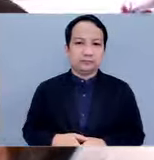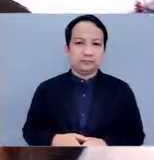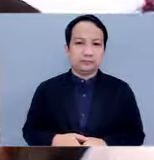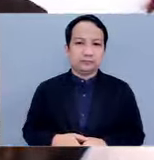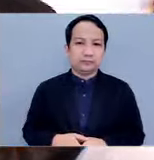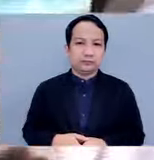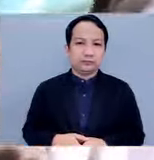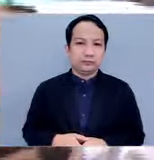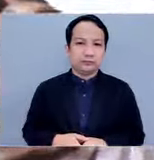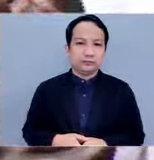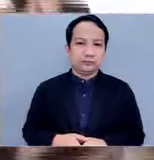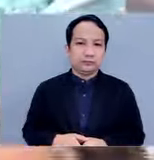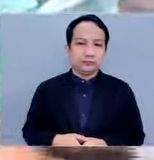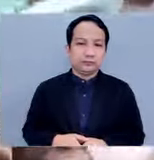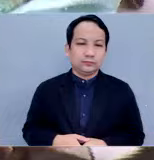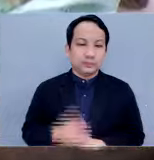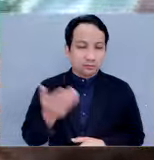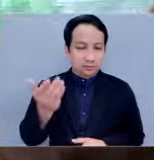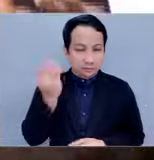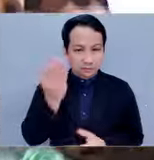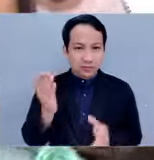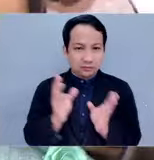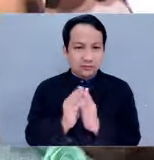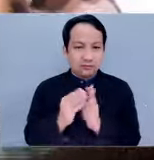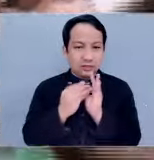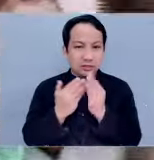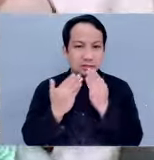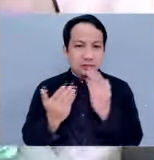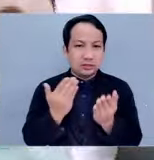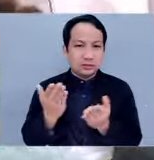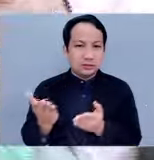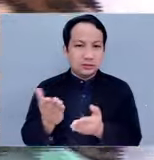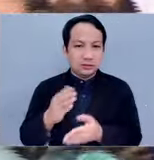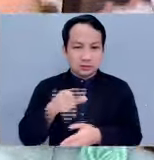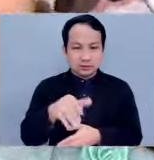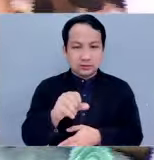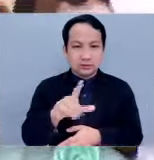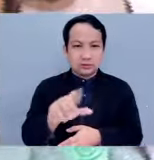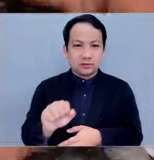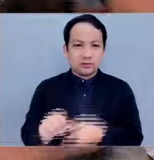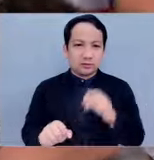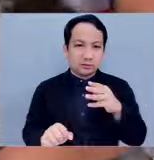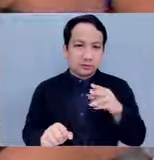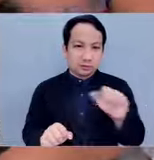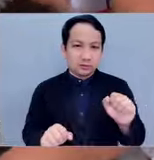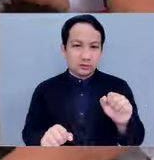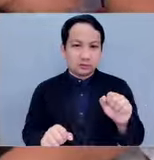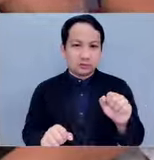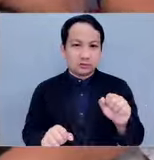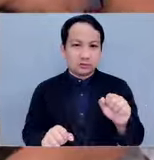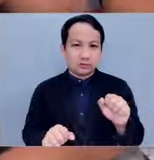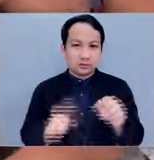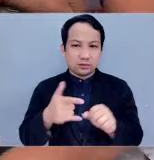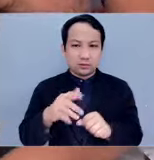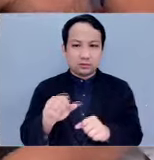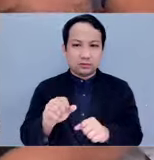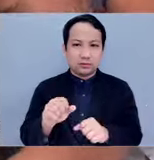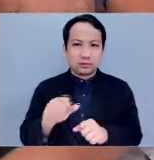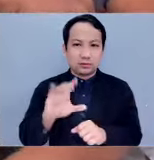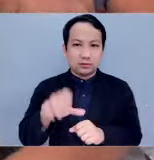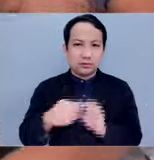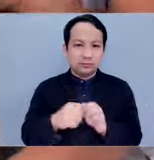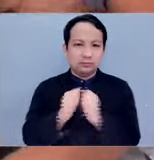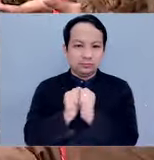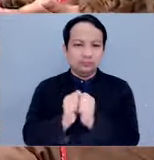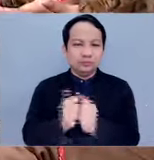Sir Leo. Maraming salamat sa kina Jo Marie Bolaton at Mary Joyce Orop-Orop ng Gucciology Cattery. Kasama rin